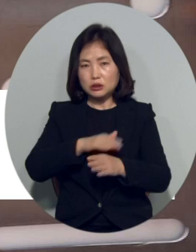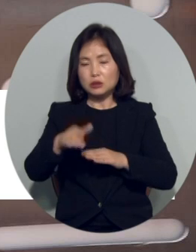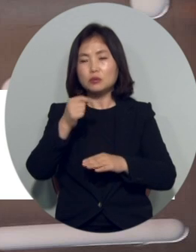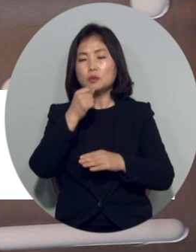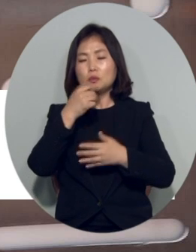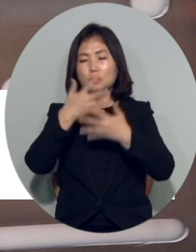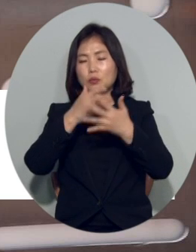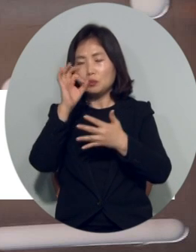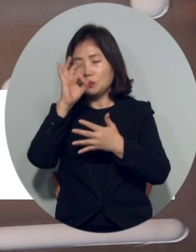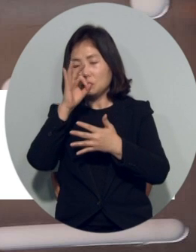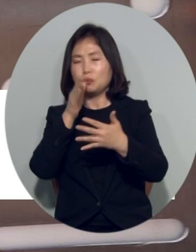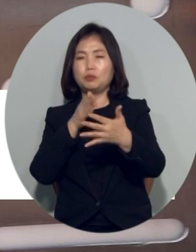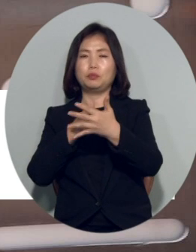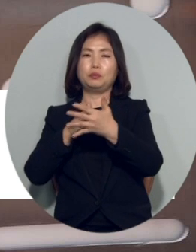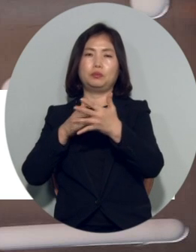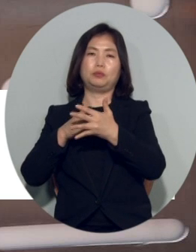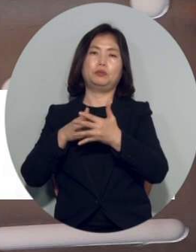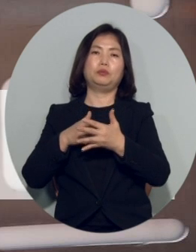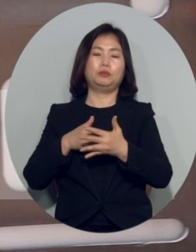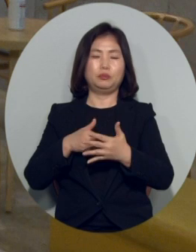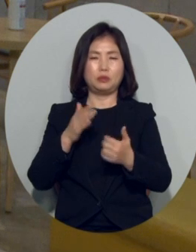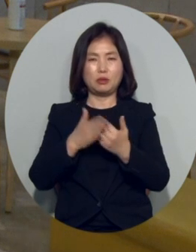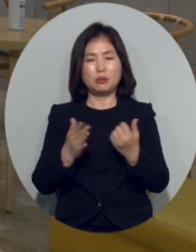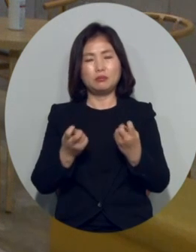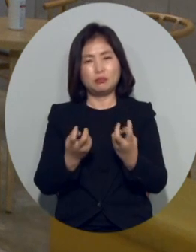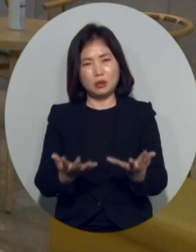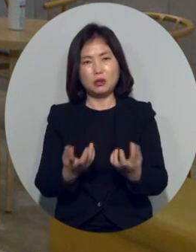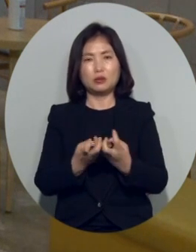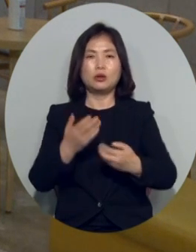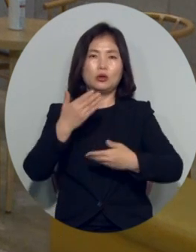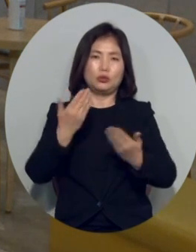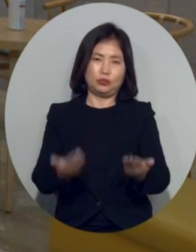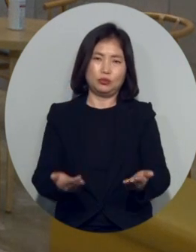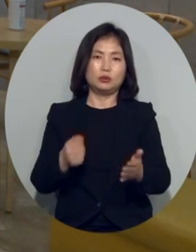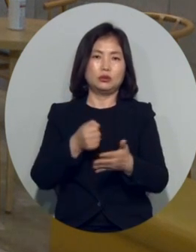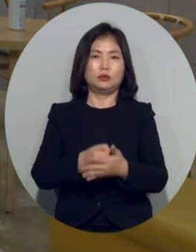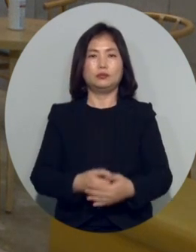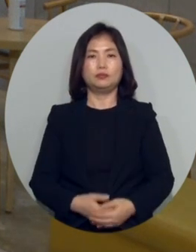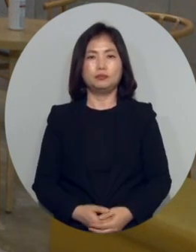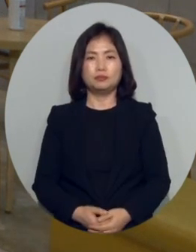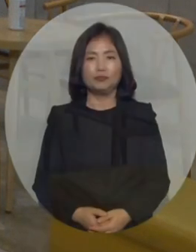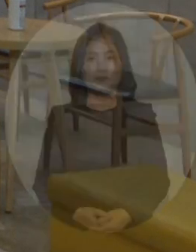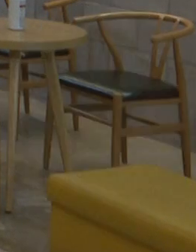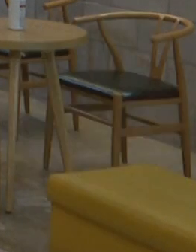소극장 등을 찾아봤지만 모두 성사되지 않아 휴관 결정을 내렸습니다.